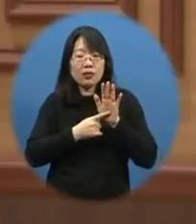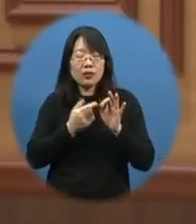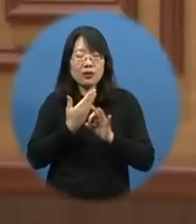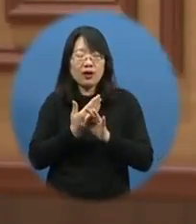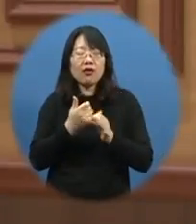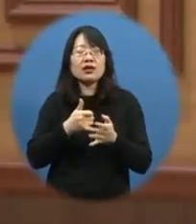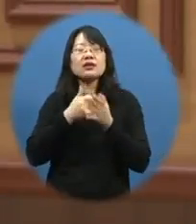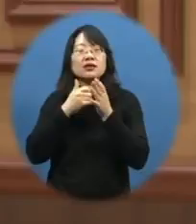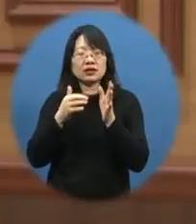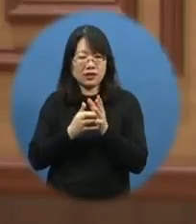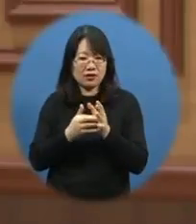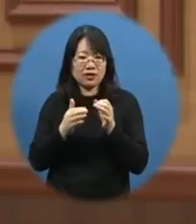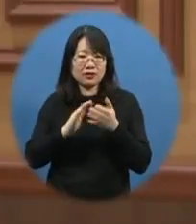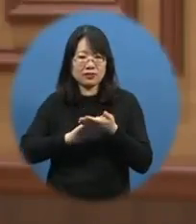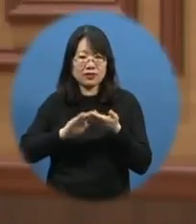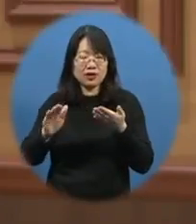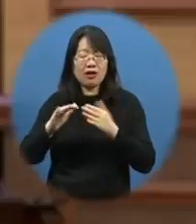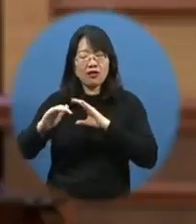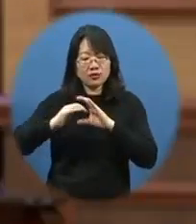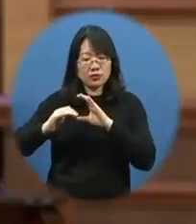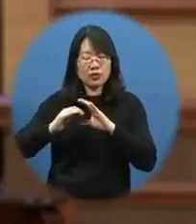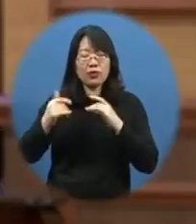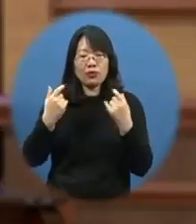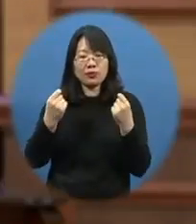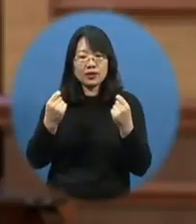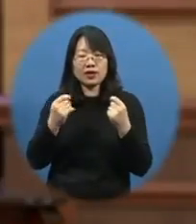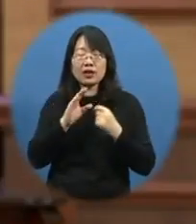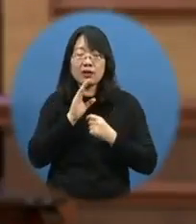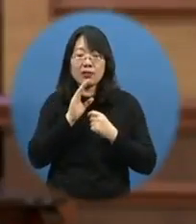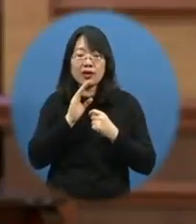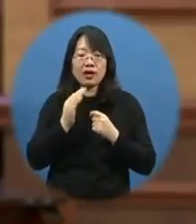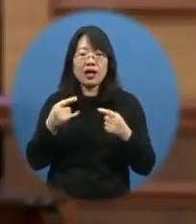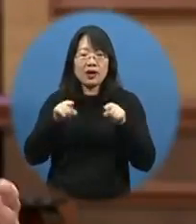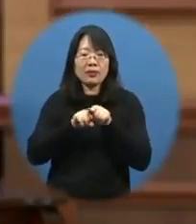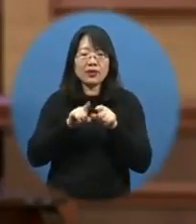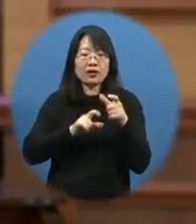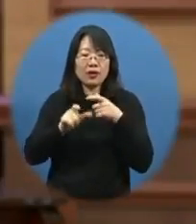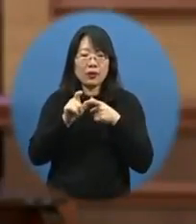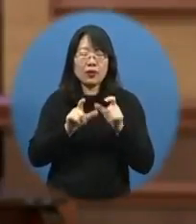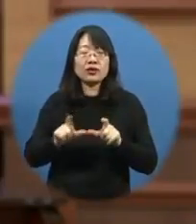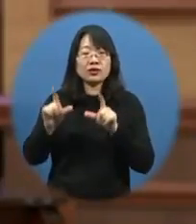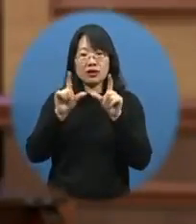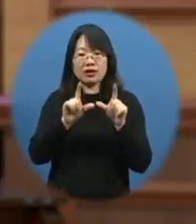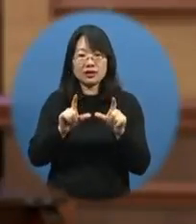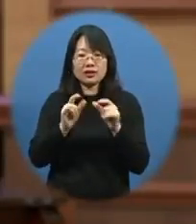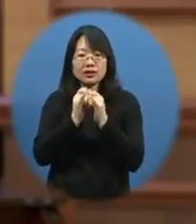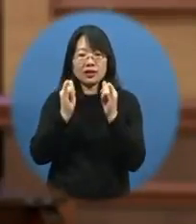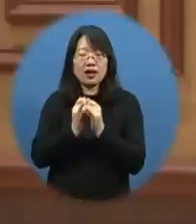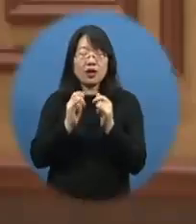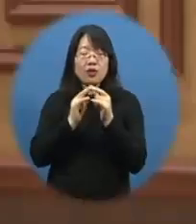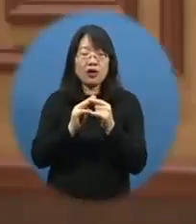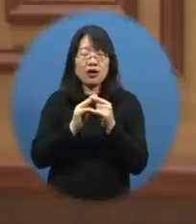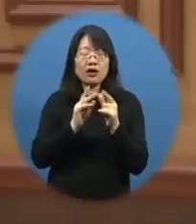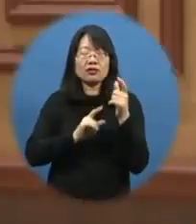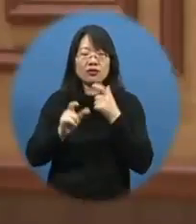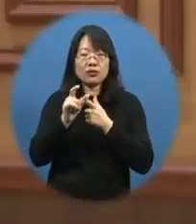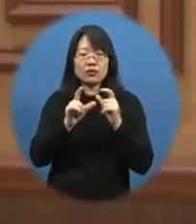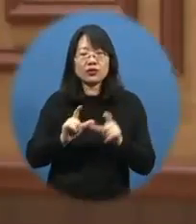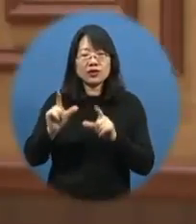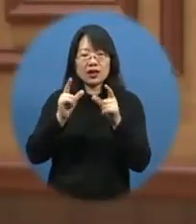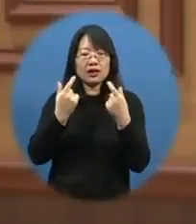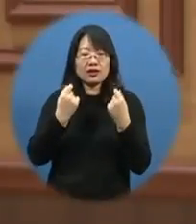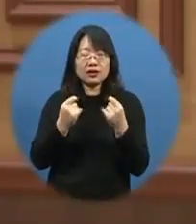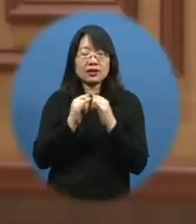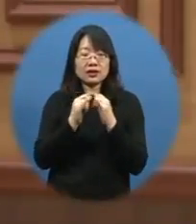인성입니다. 인성. 예. 그리고 소통. 예, 그렇습니다. 사회, 함께 더불어 사는. 더불어 사는 것. 사회와 더불어 사는